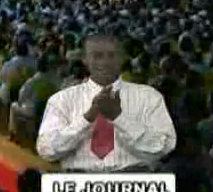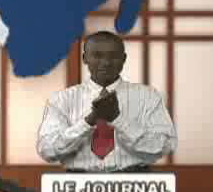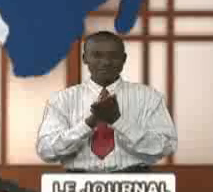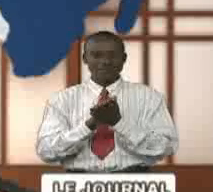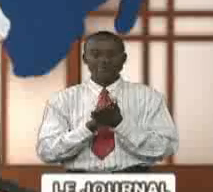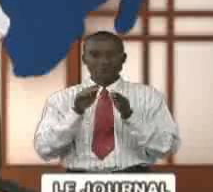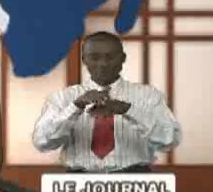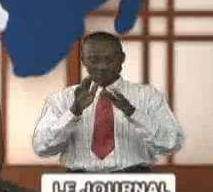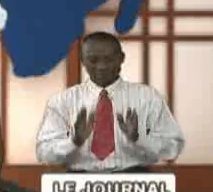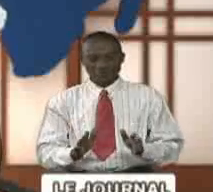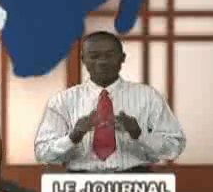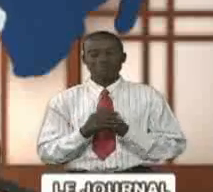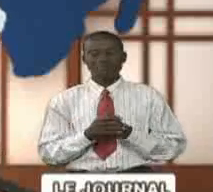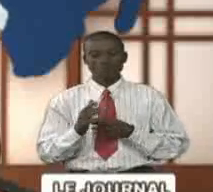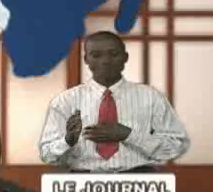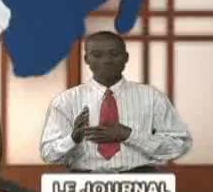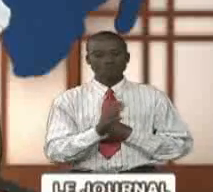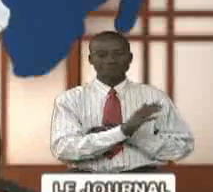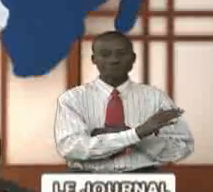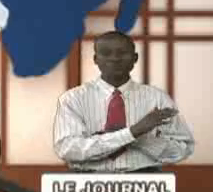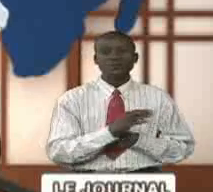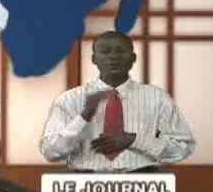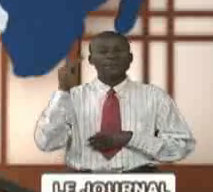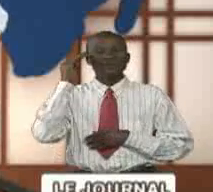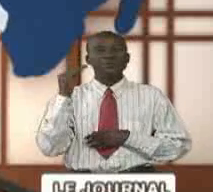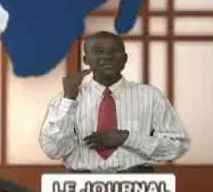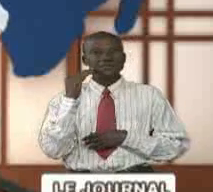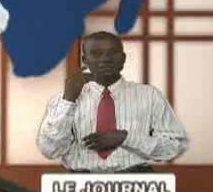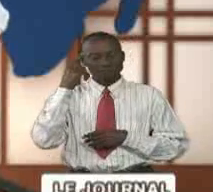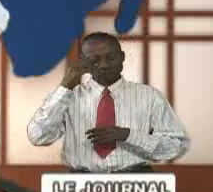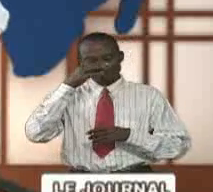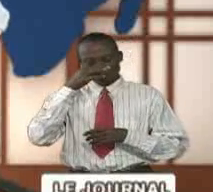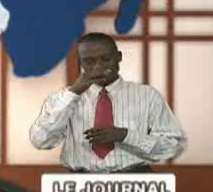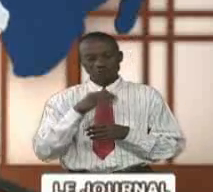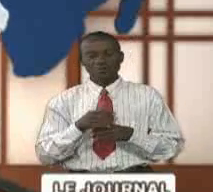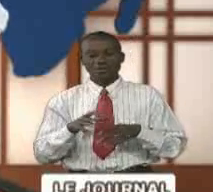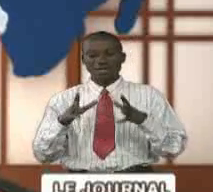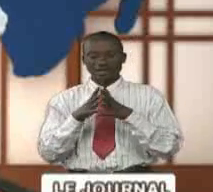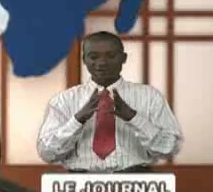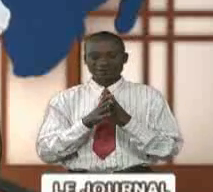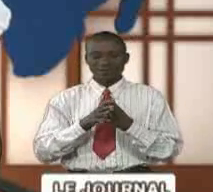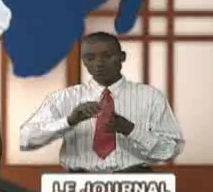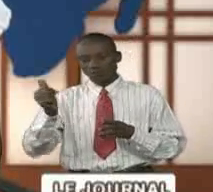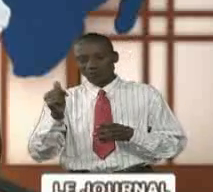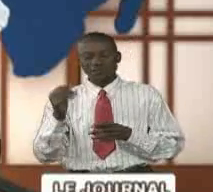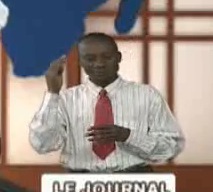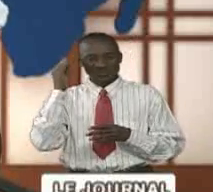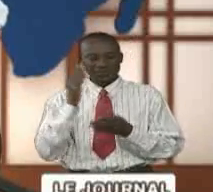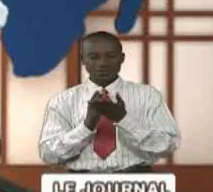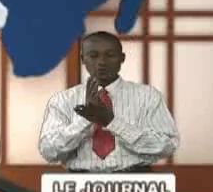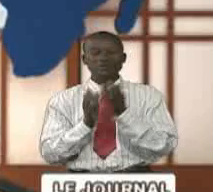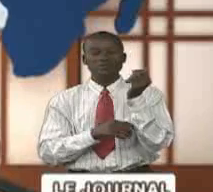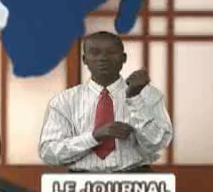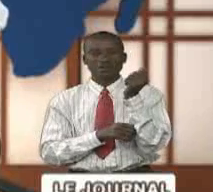congressistes. Le ministre des Ressources hydrauliques et son collègue de la Justice et des Droits humains ont répondu